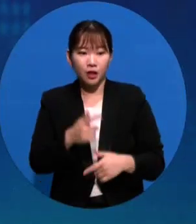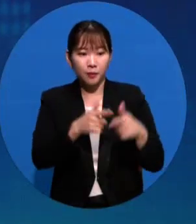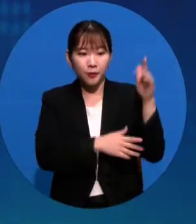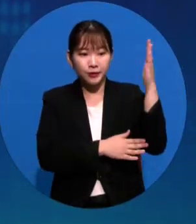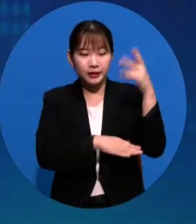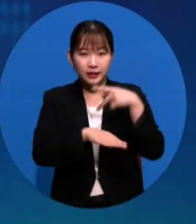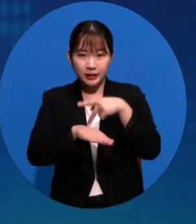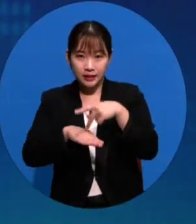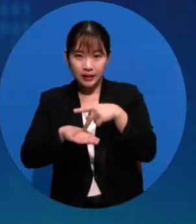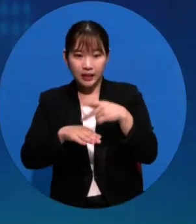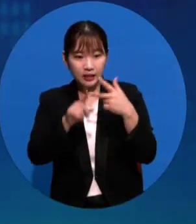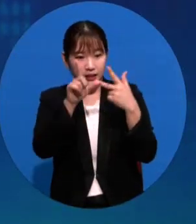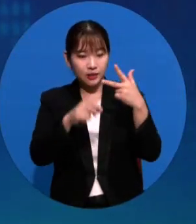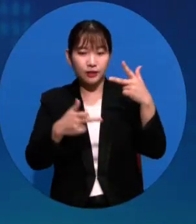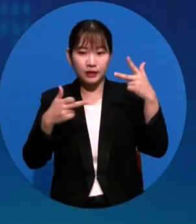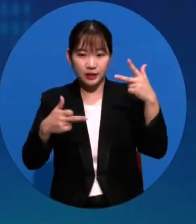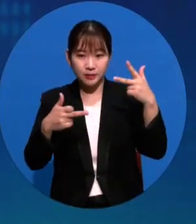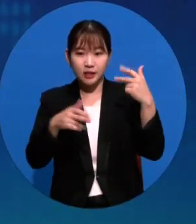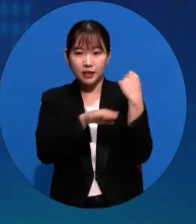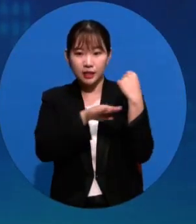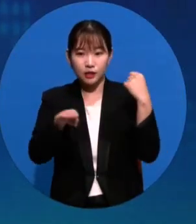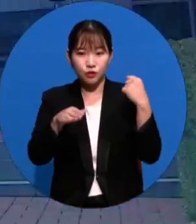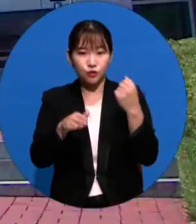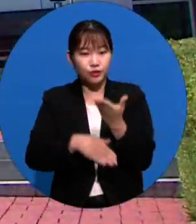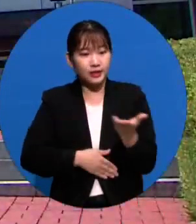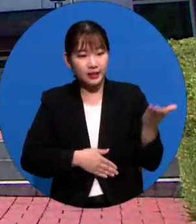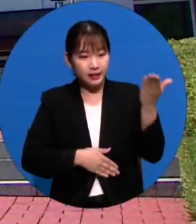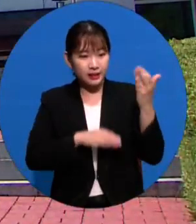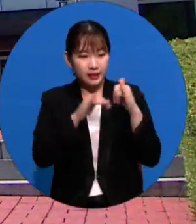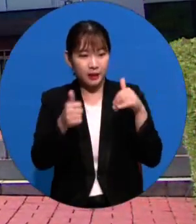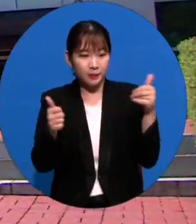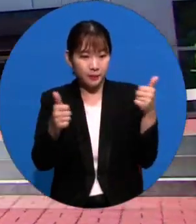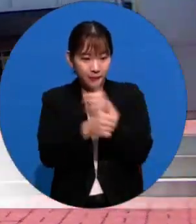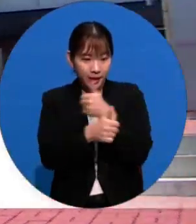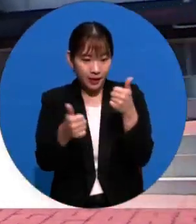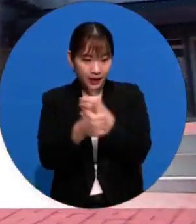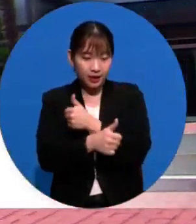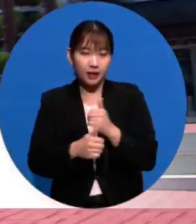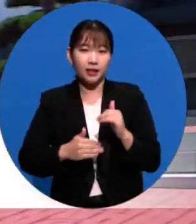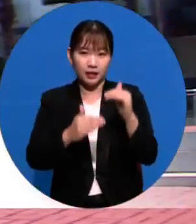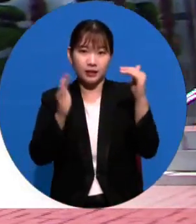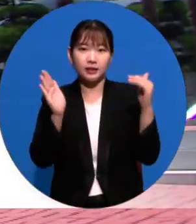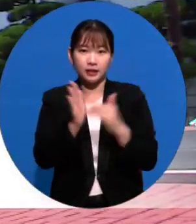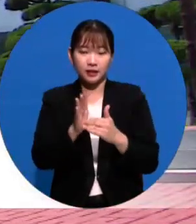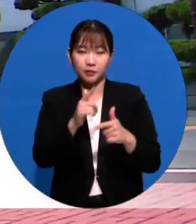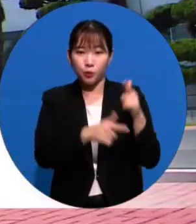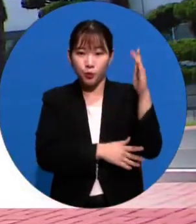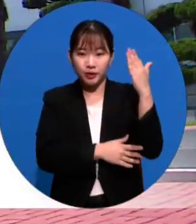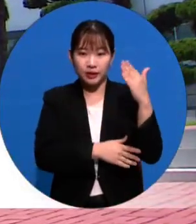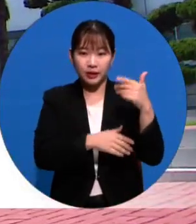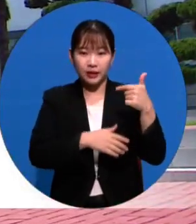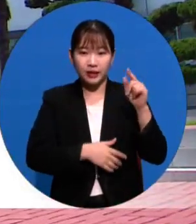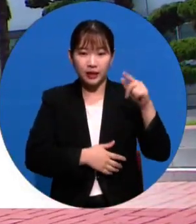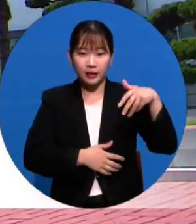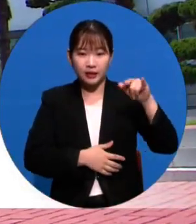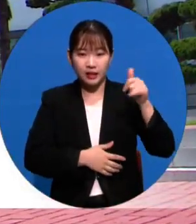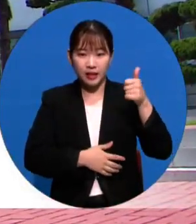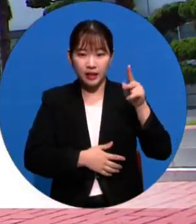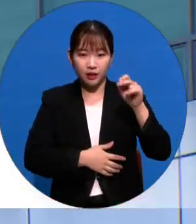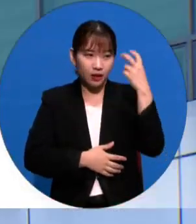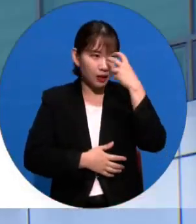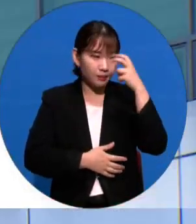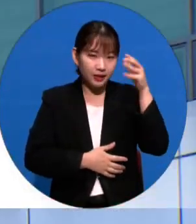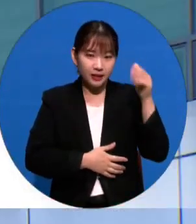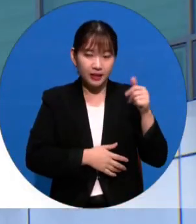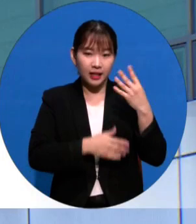목포시와 신안군이 7월 17일자로 승진 전보 인사를 단행했습니다. 목포시에서는 나재형 감사실장이